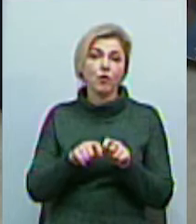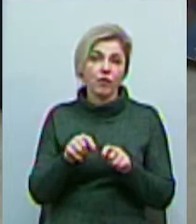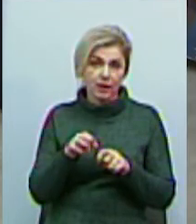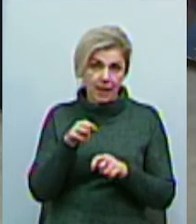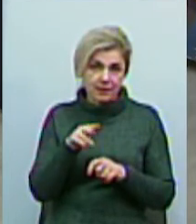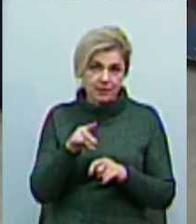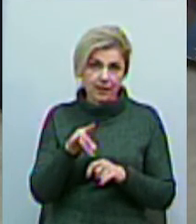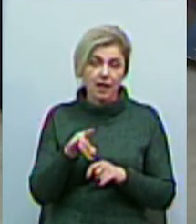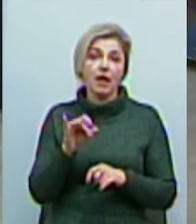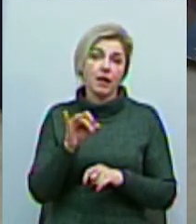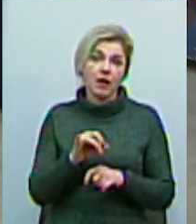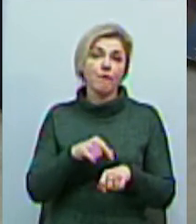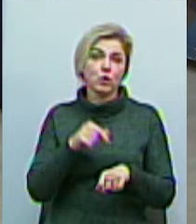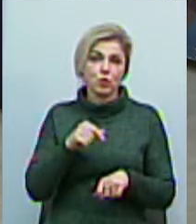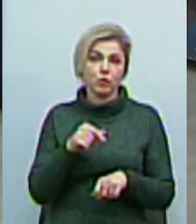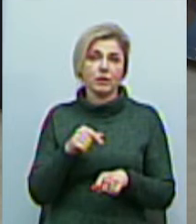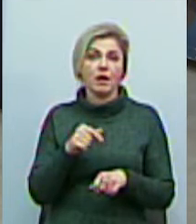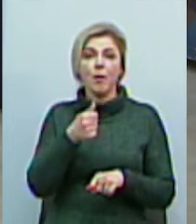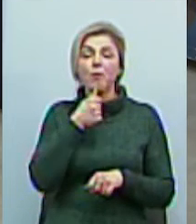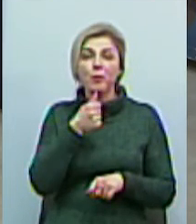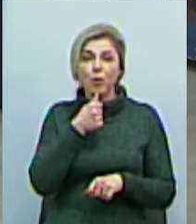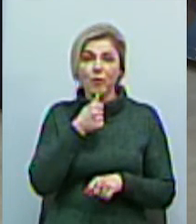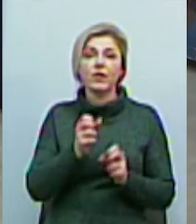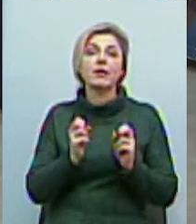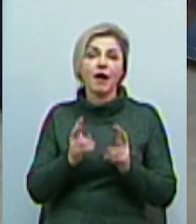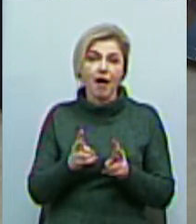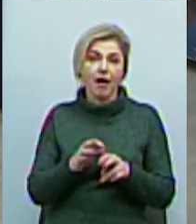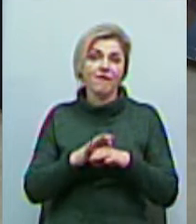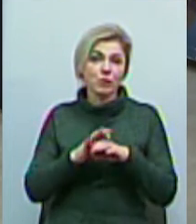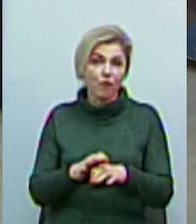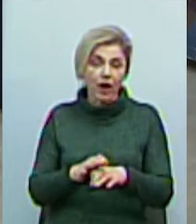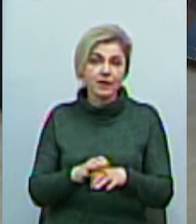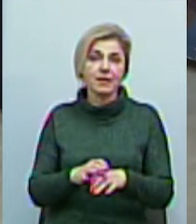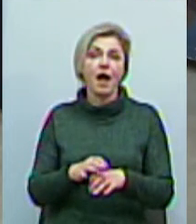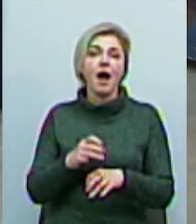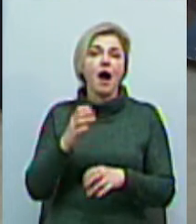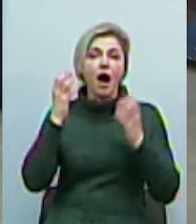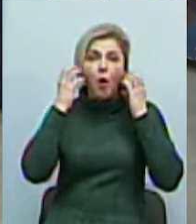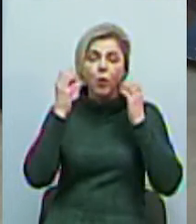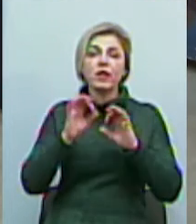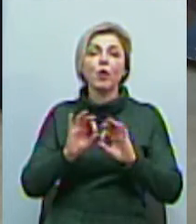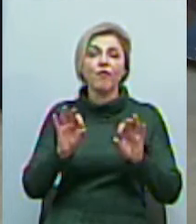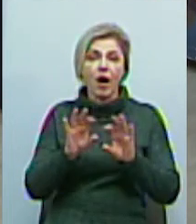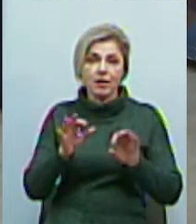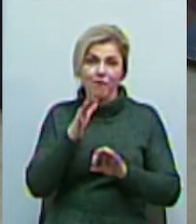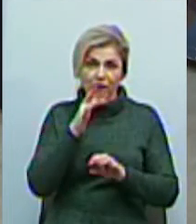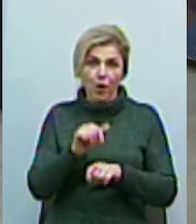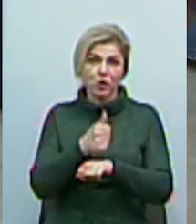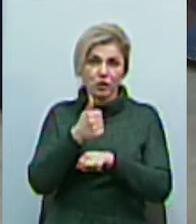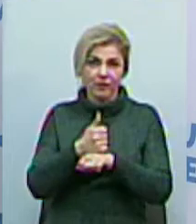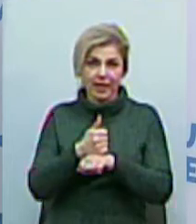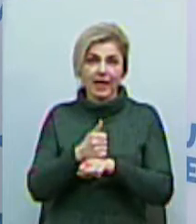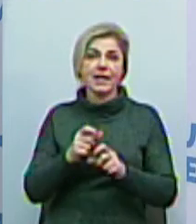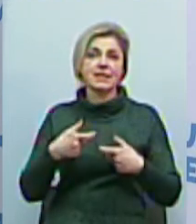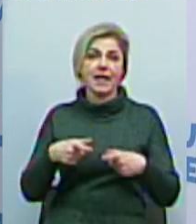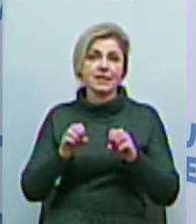основну сесію, і відчути, попробувати, як відбувається аудіювання під час основної сесії.